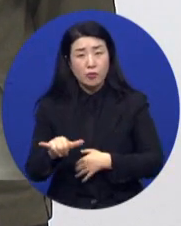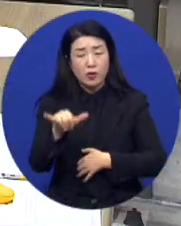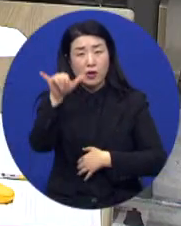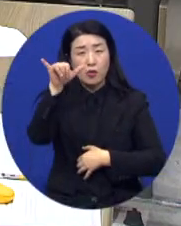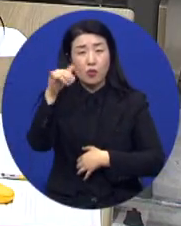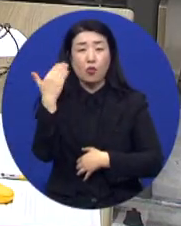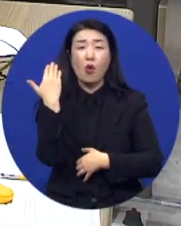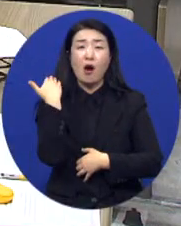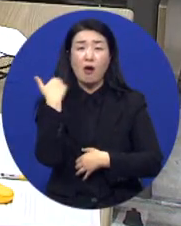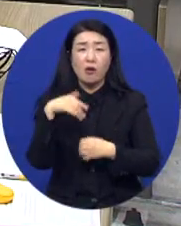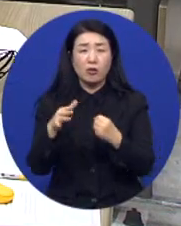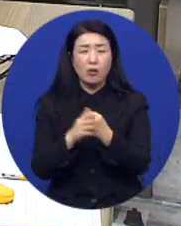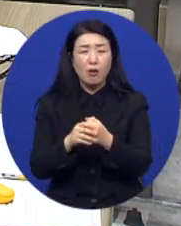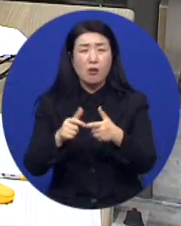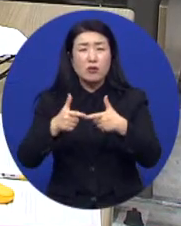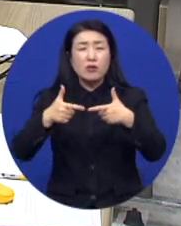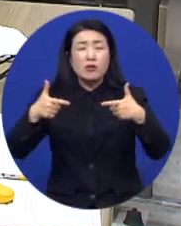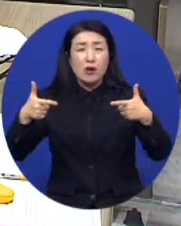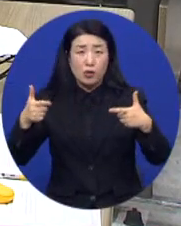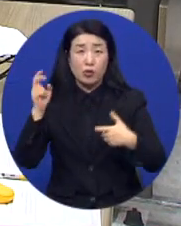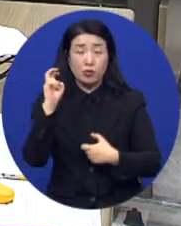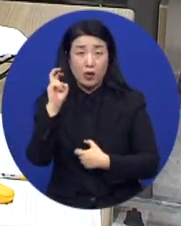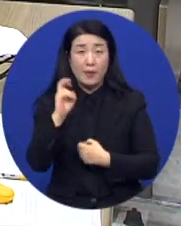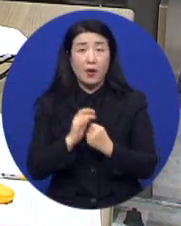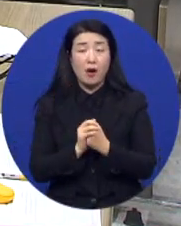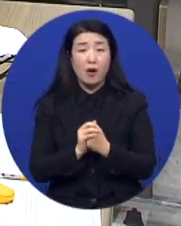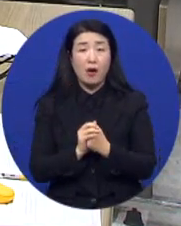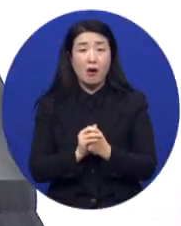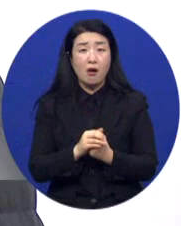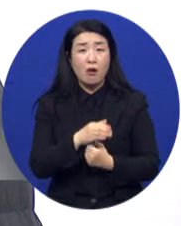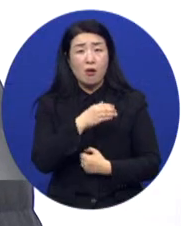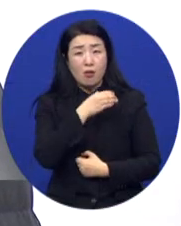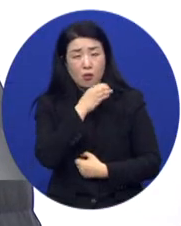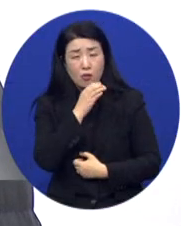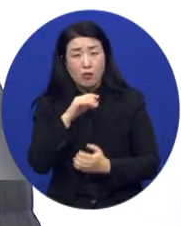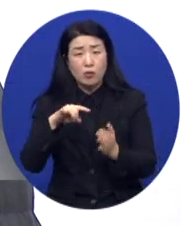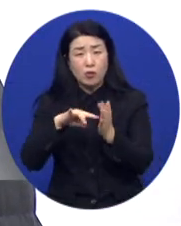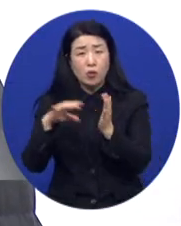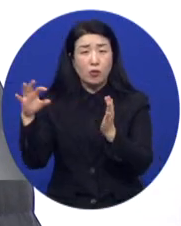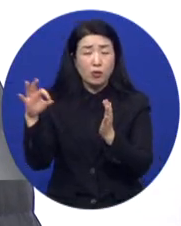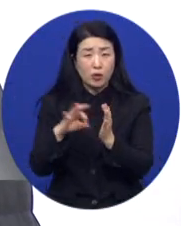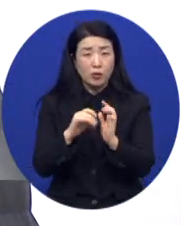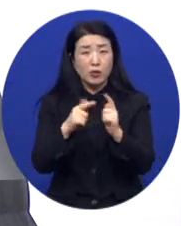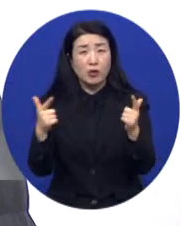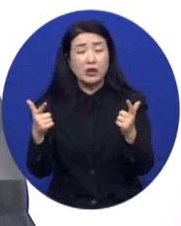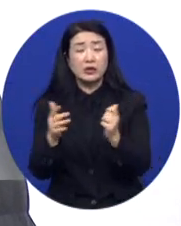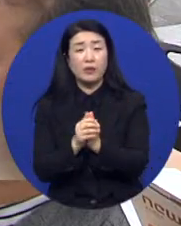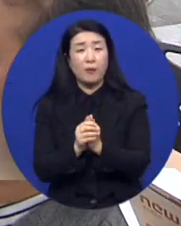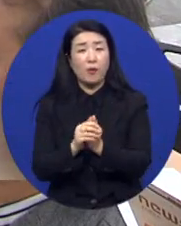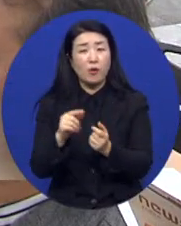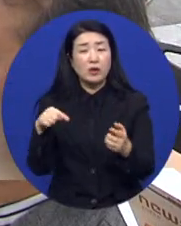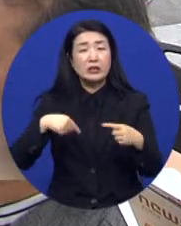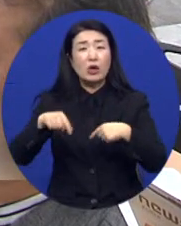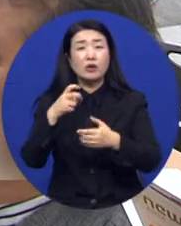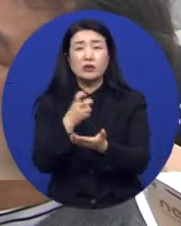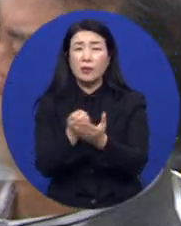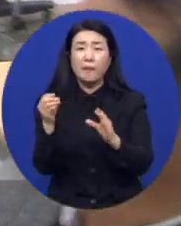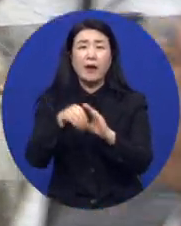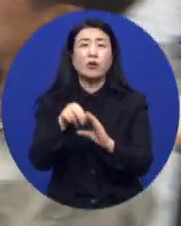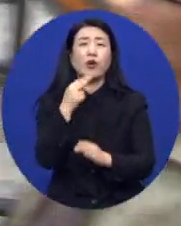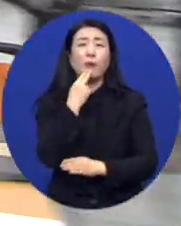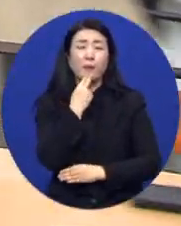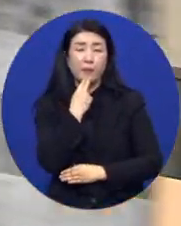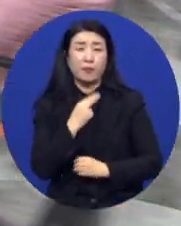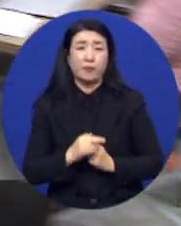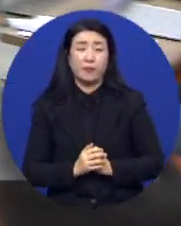추세를 반영해 계속 늘어날 것으로 예측했고 노령화와 입도세 등 관광 정책의 변화는 반영하지 않았다는